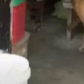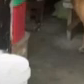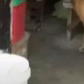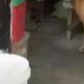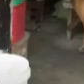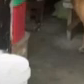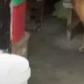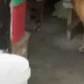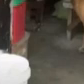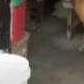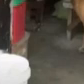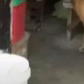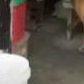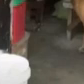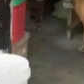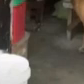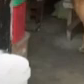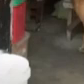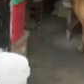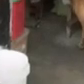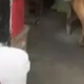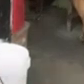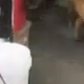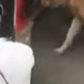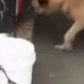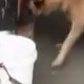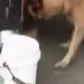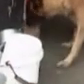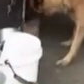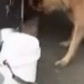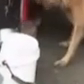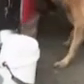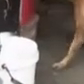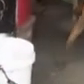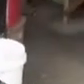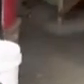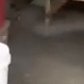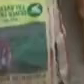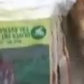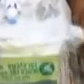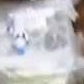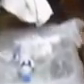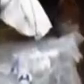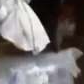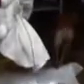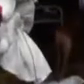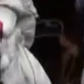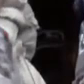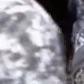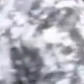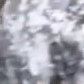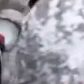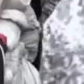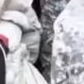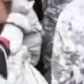Secretary Boyeng Remulla. O, ituloy pa po natin ang balita, mga tol. Ay detalye ni Remulla kung kanino galing ang impormasyon. Matatanda ang bukod kay